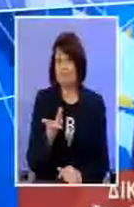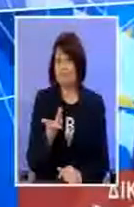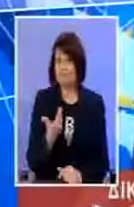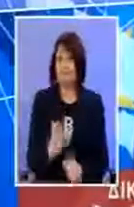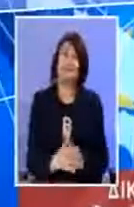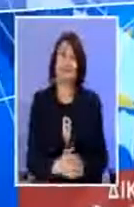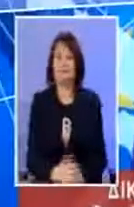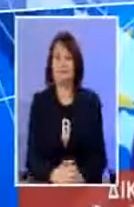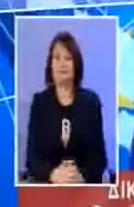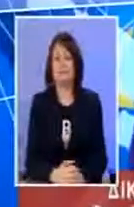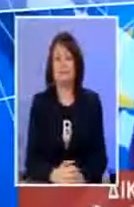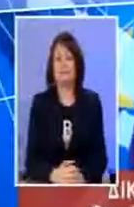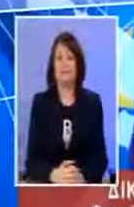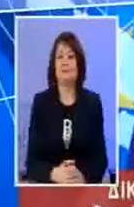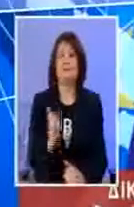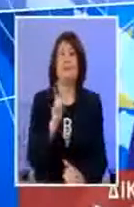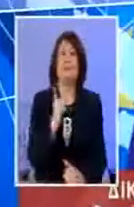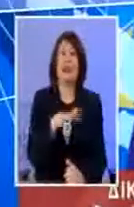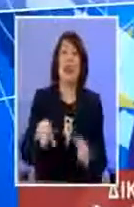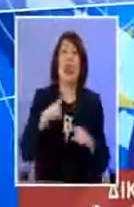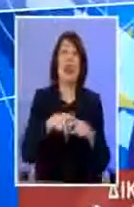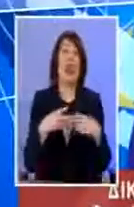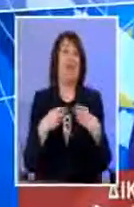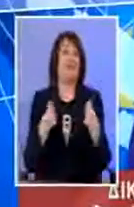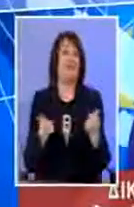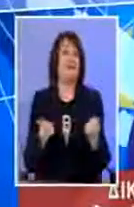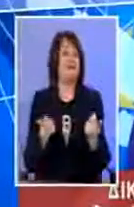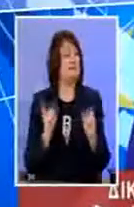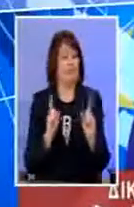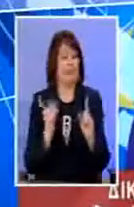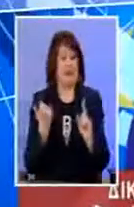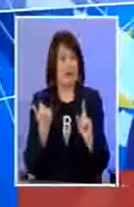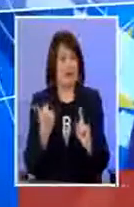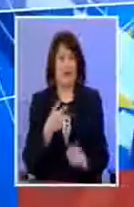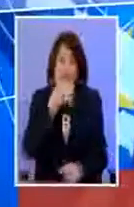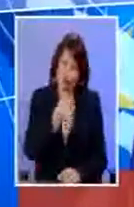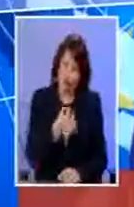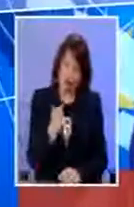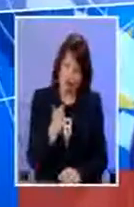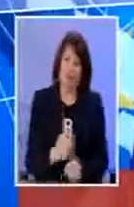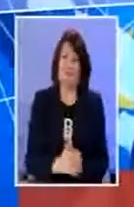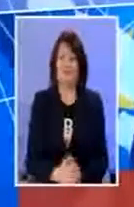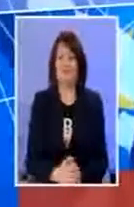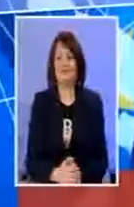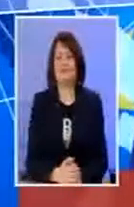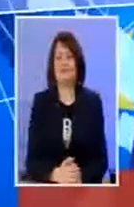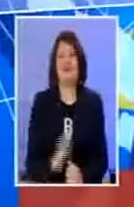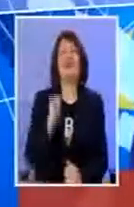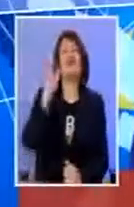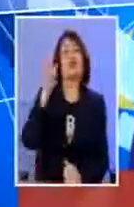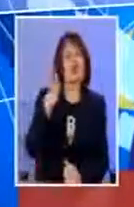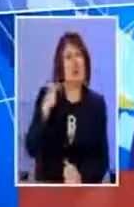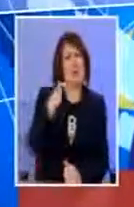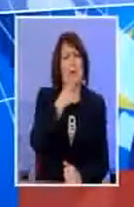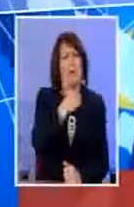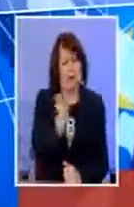καταρχήν, δεν είμαστε ευγενής λαός. Εγώ θα σας πω κάτι, τώρα πηγαίνοντας έξω και